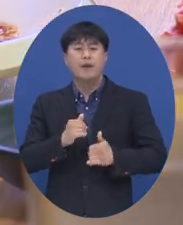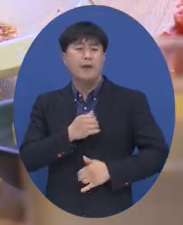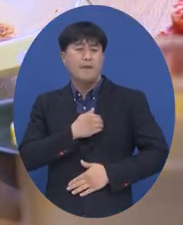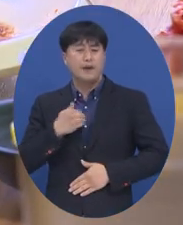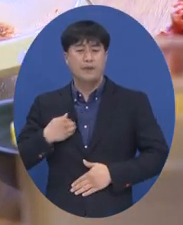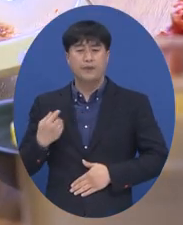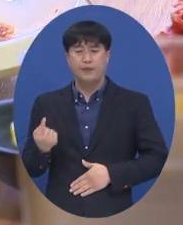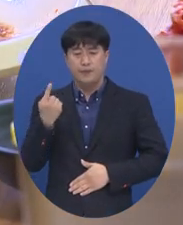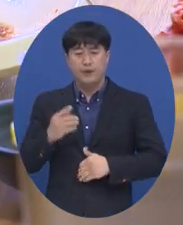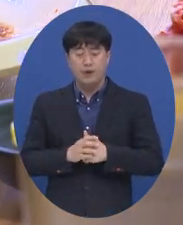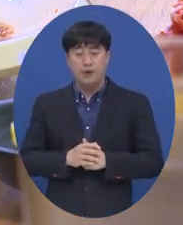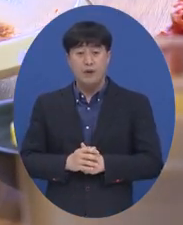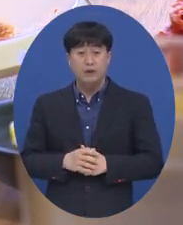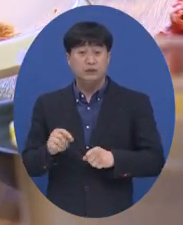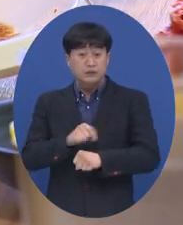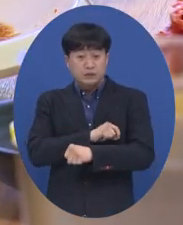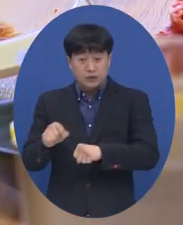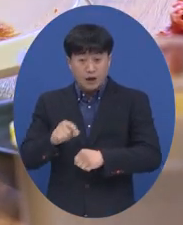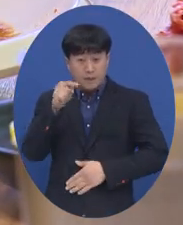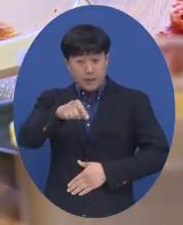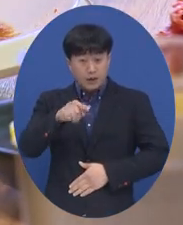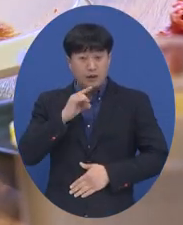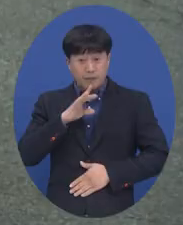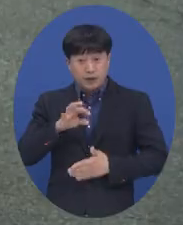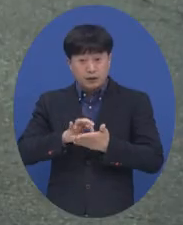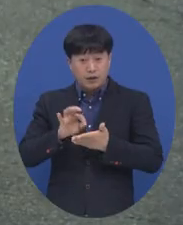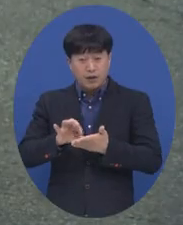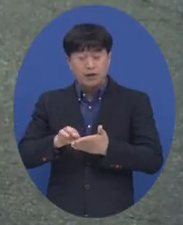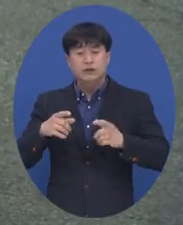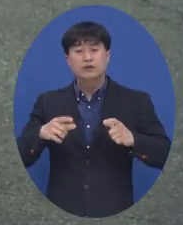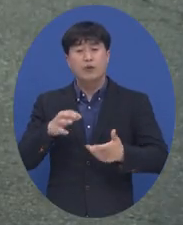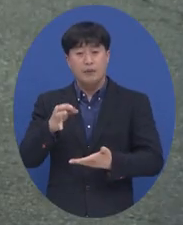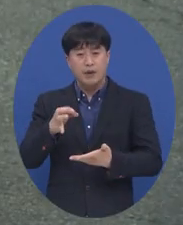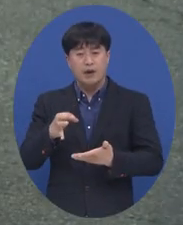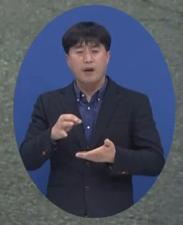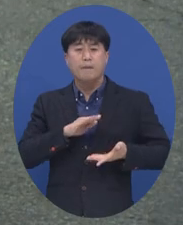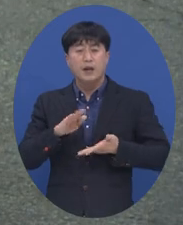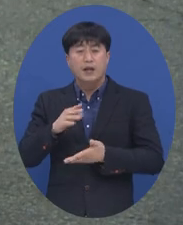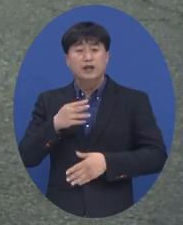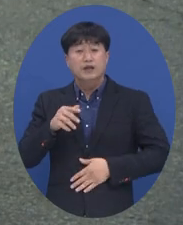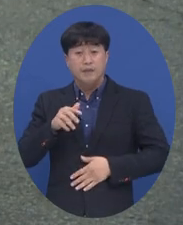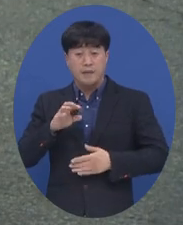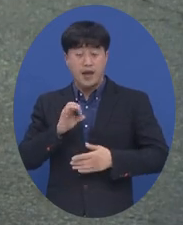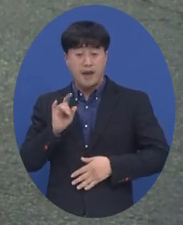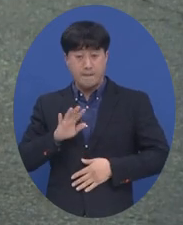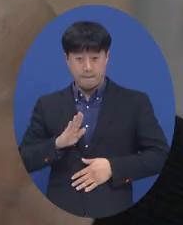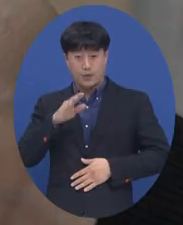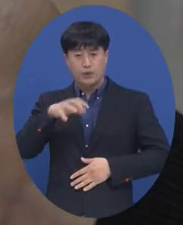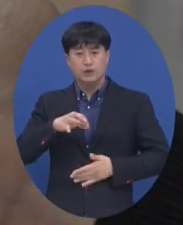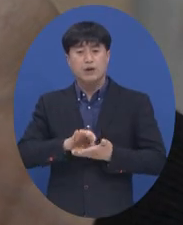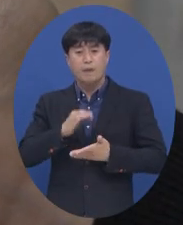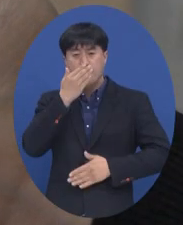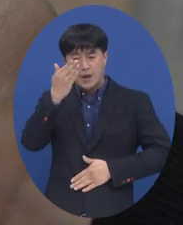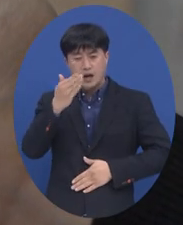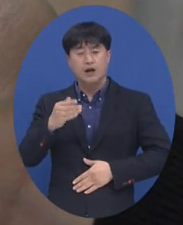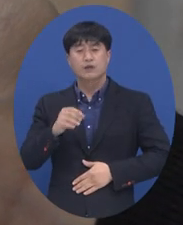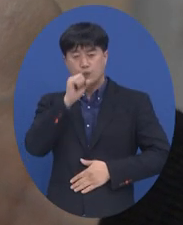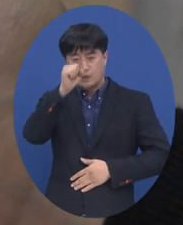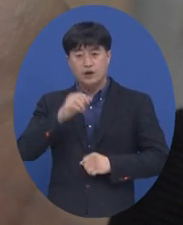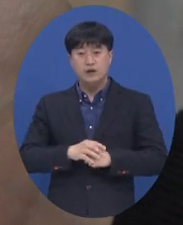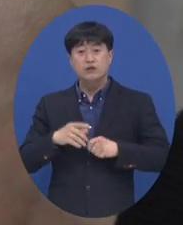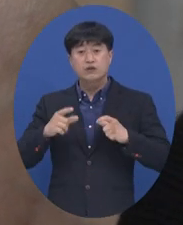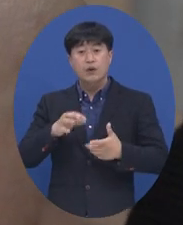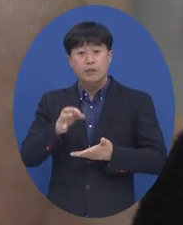특히 오프라인 에서만 사용할 수 있었던 지역화폐 를 배달 특급 앱에서 사용할 수 있기 때문입니다 지역화폐 로